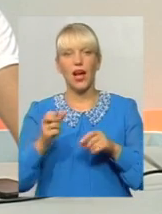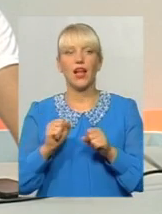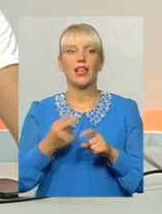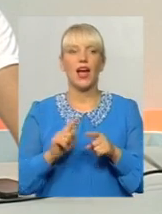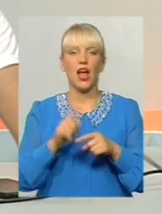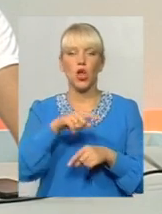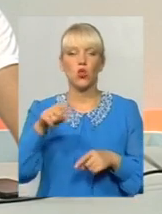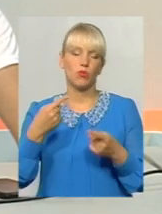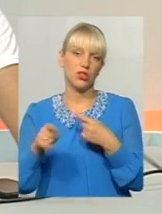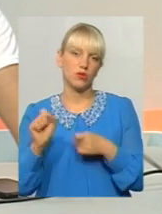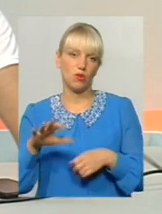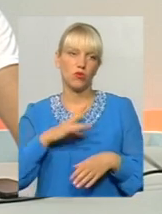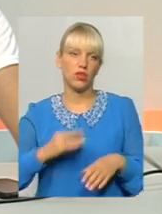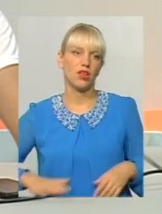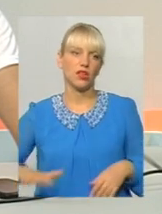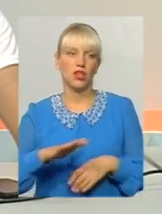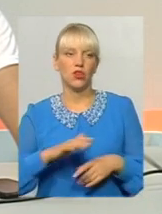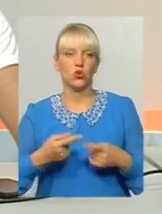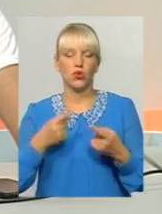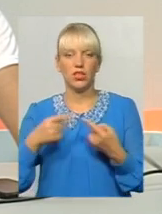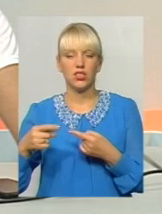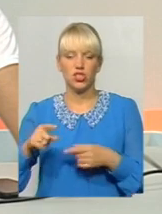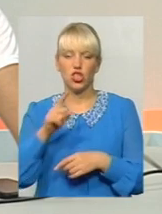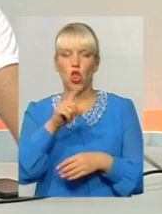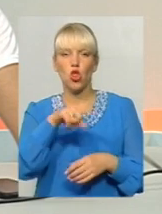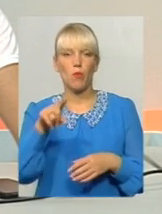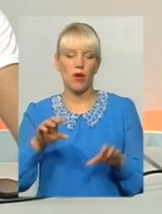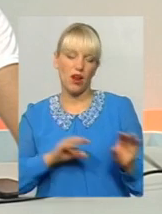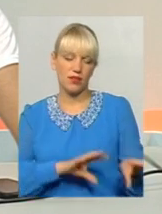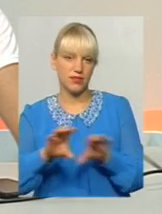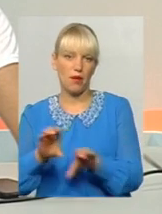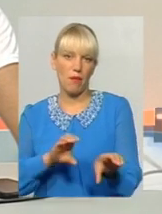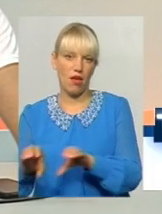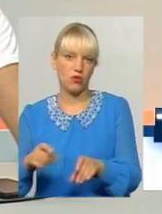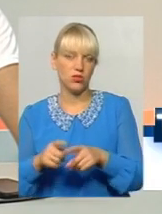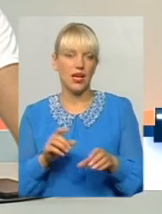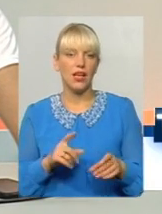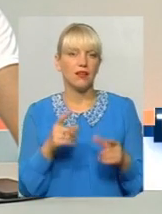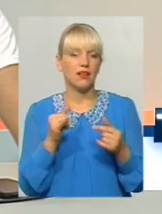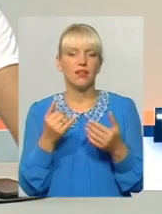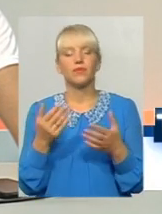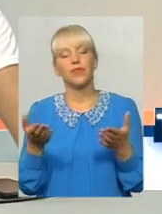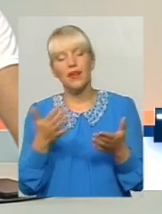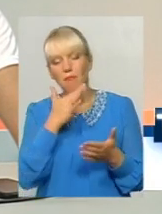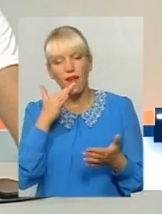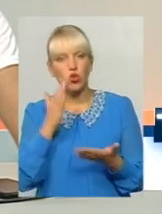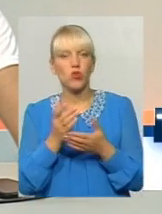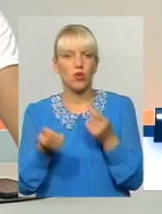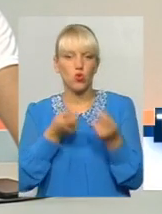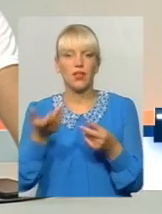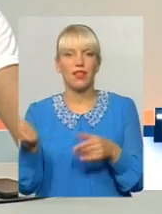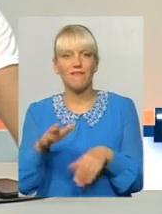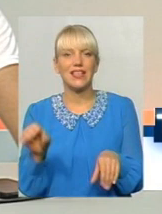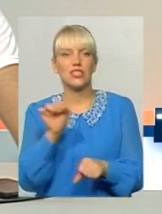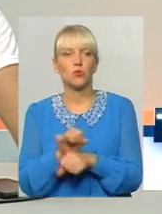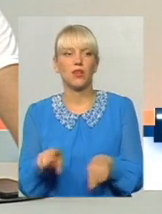зовсім інші, тобто на території України просто ліві номерні знаки цепляються і потім шукає вітер в полі. Тобто є дуже багато нюансів. Давайте зупинимося на такому,